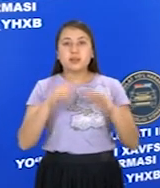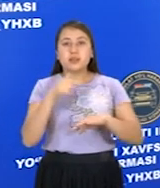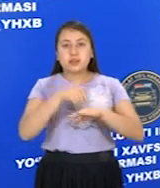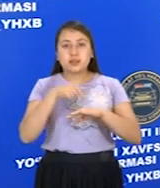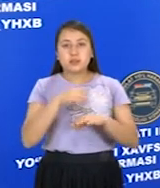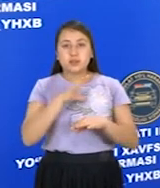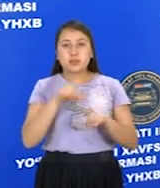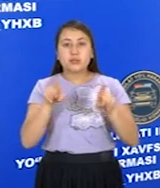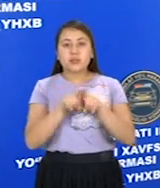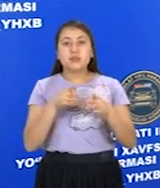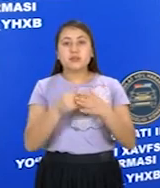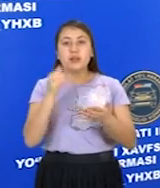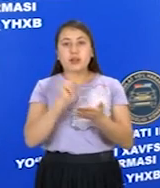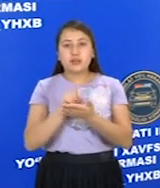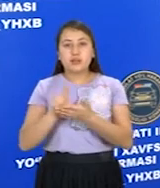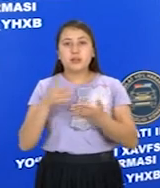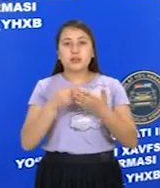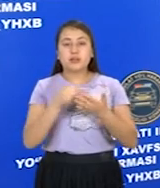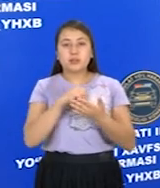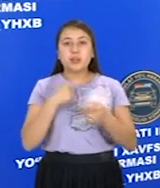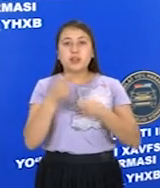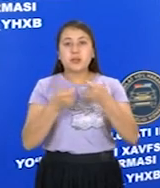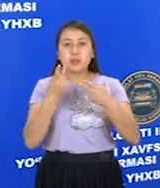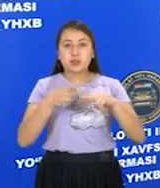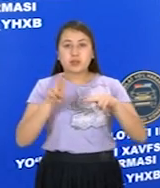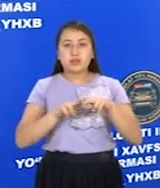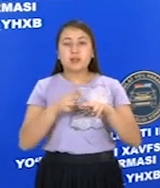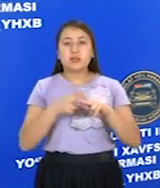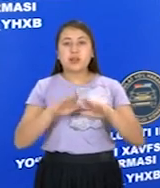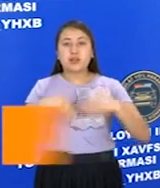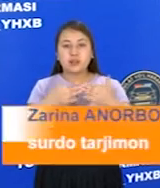charchoqlik alomatlari sezilgan vaqtda albatta transport vositasini boshqarmasliklaringizni tavsiya etib qolamiz.